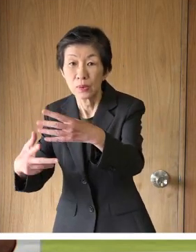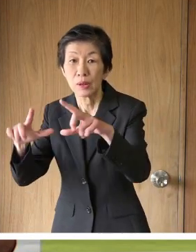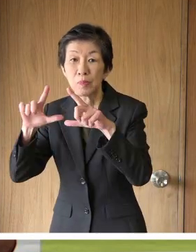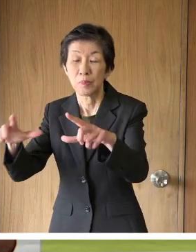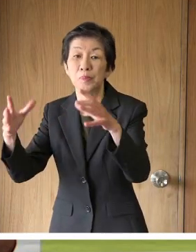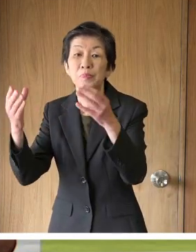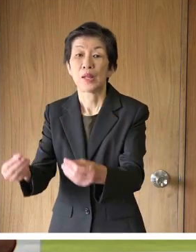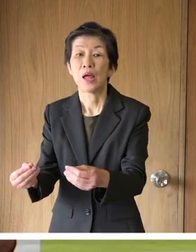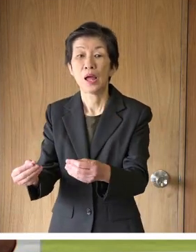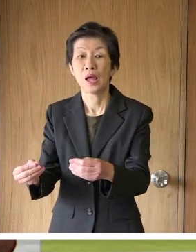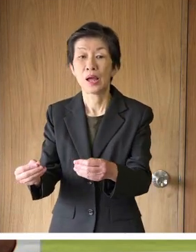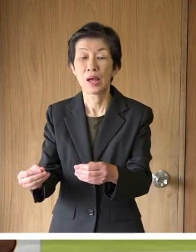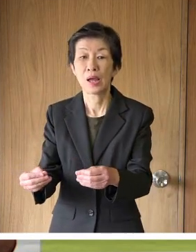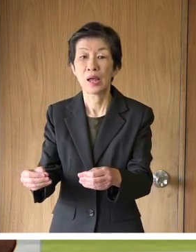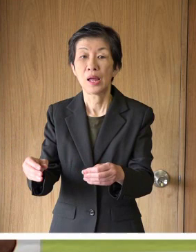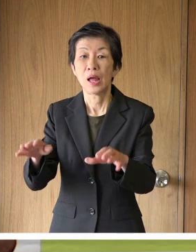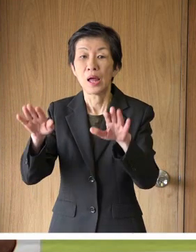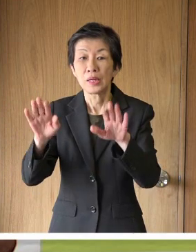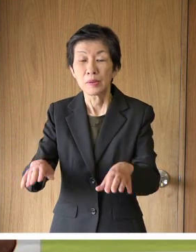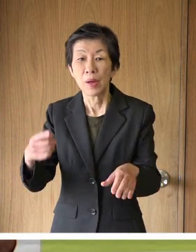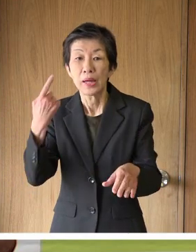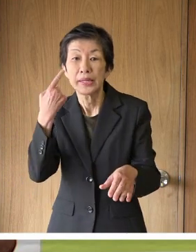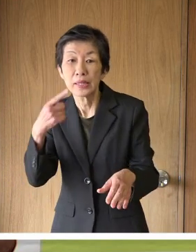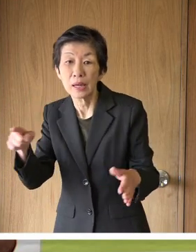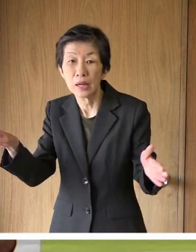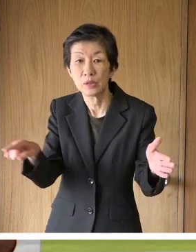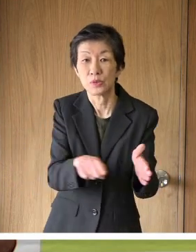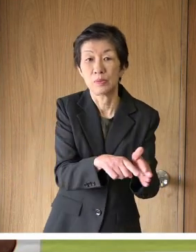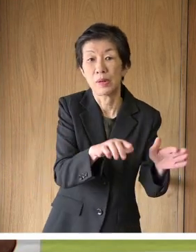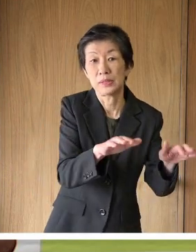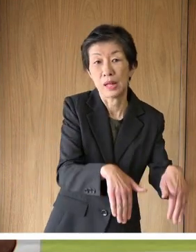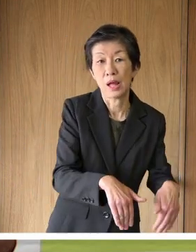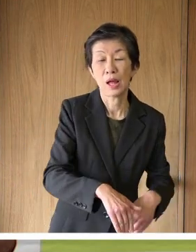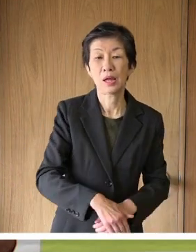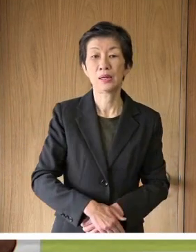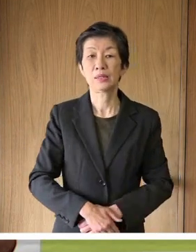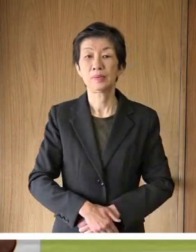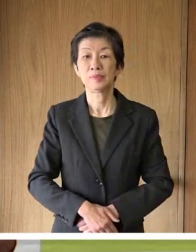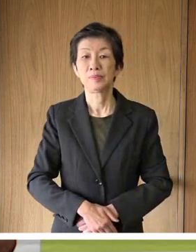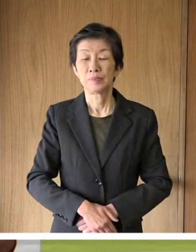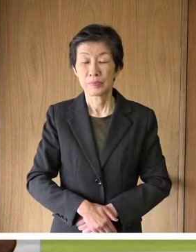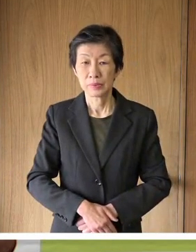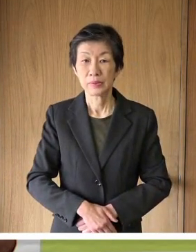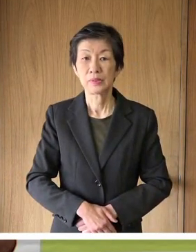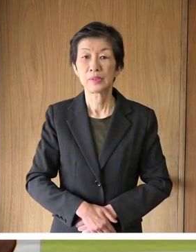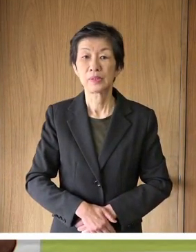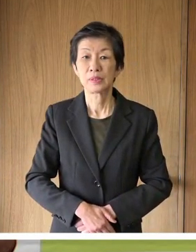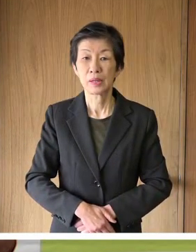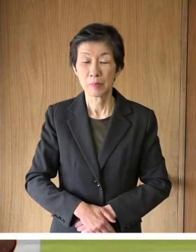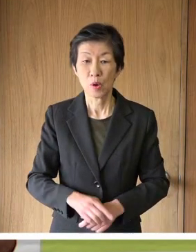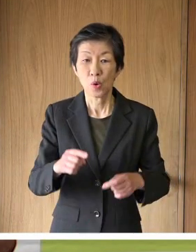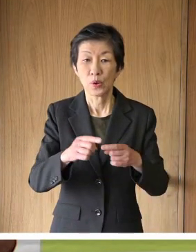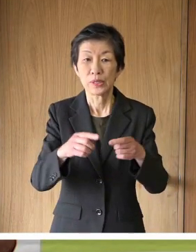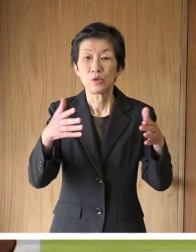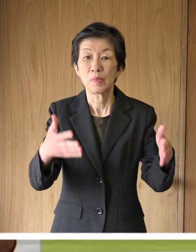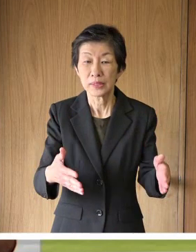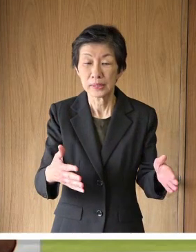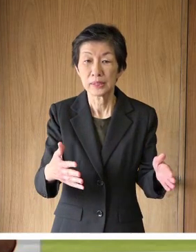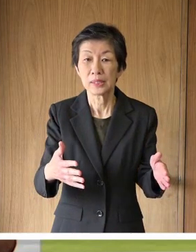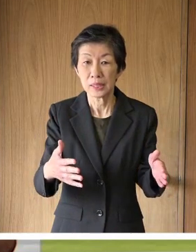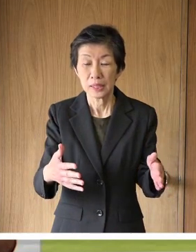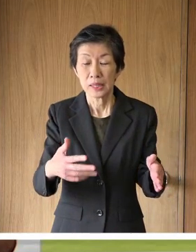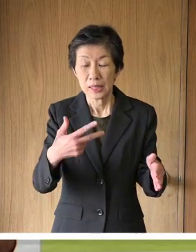れ間もなく1カ月が過ぎようとしております依然としているましを含む